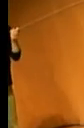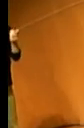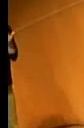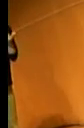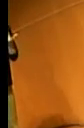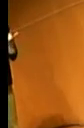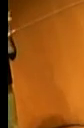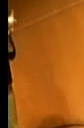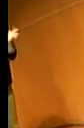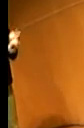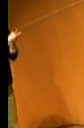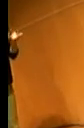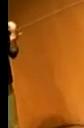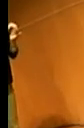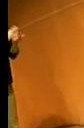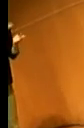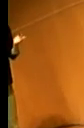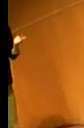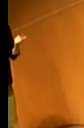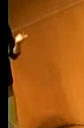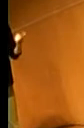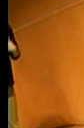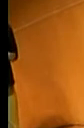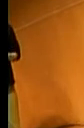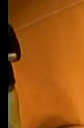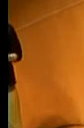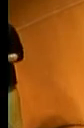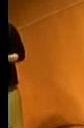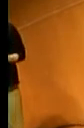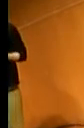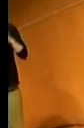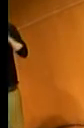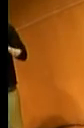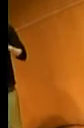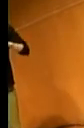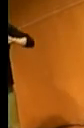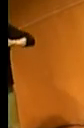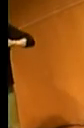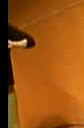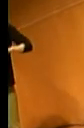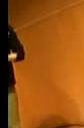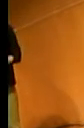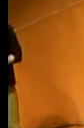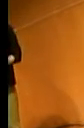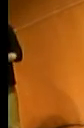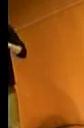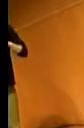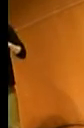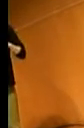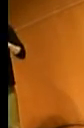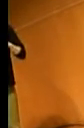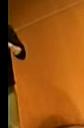question, une remarque. J'ai une fille qui est professeur de physique chimie en REP dans la